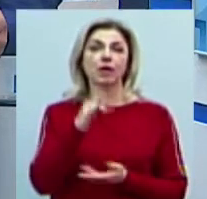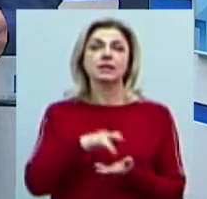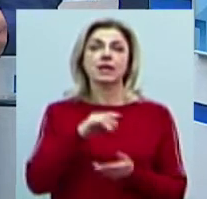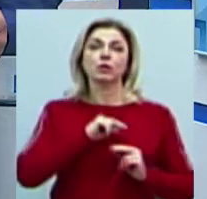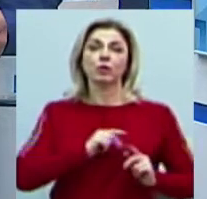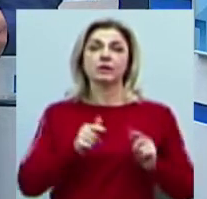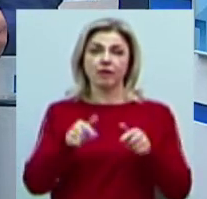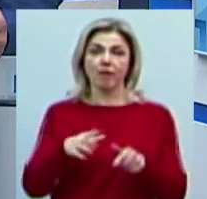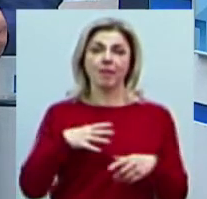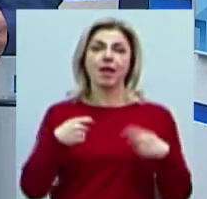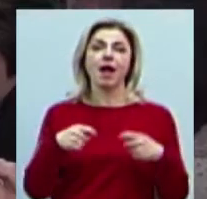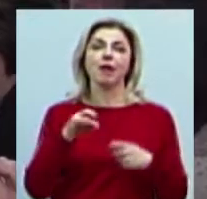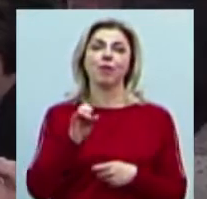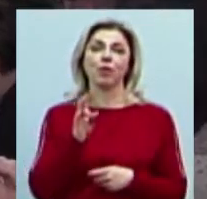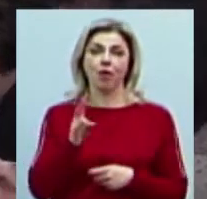відбувся ярмарок вакансій.